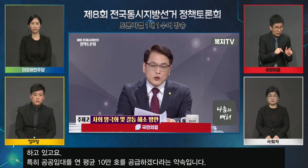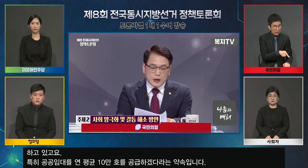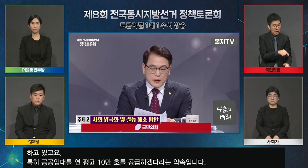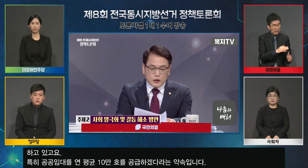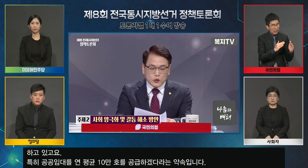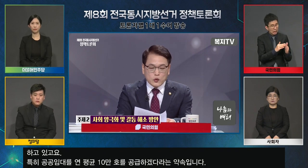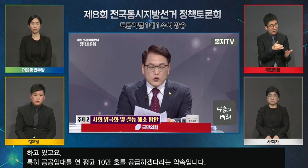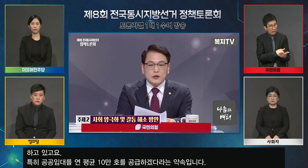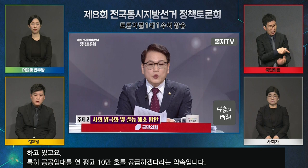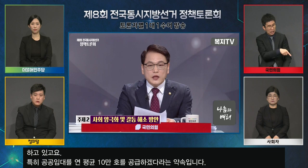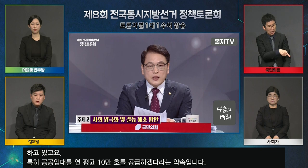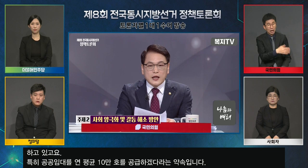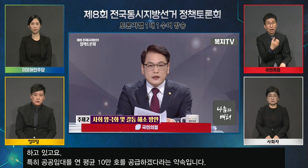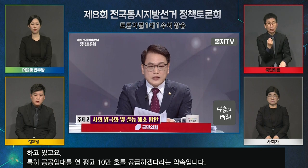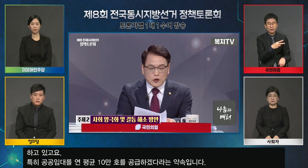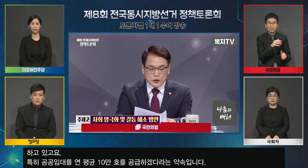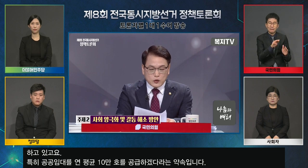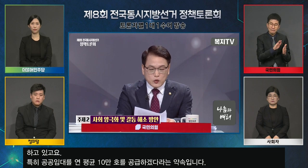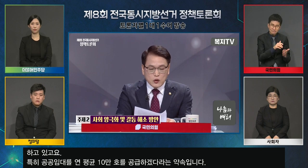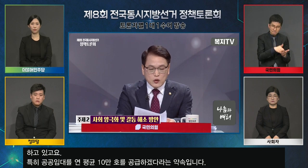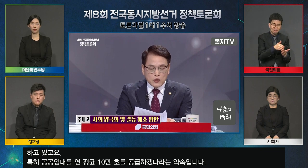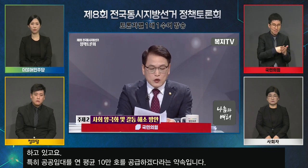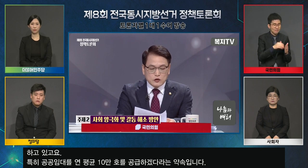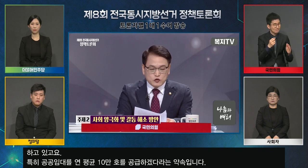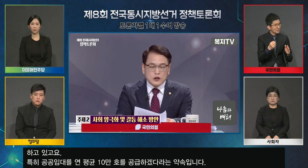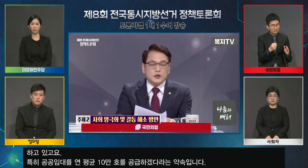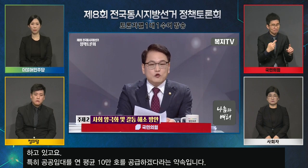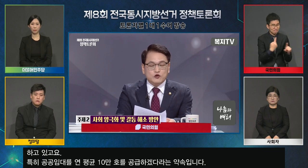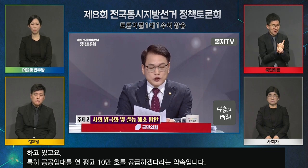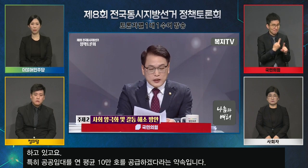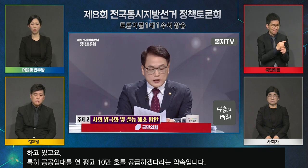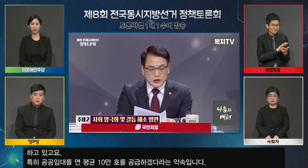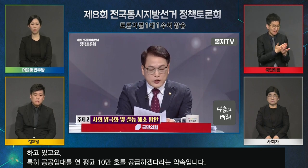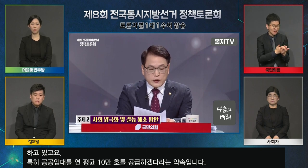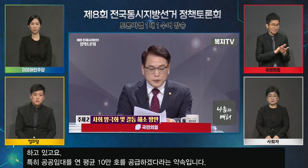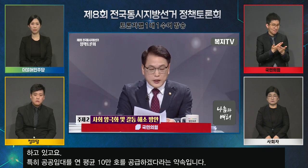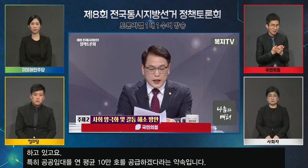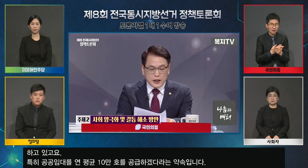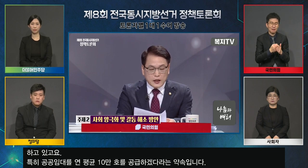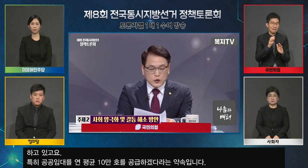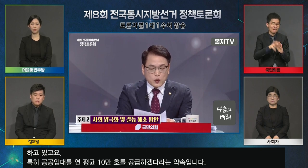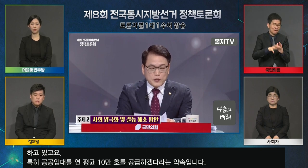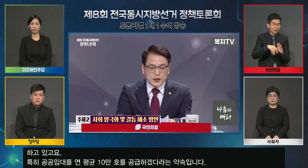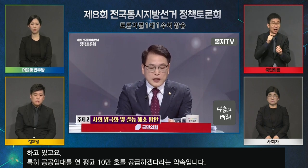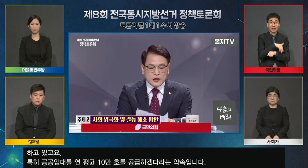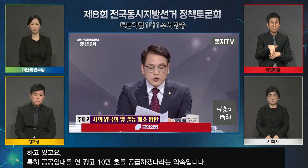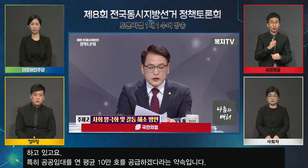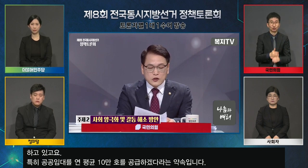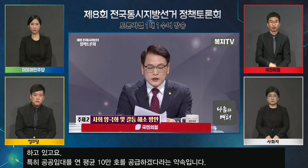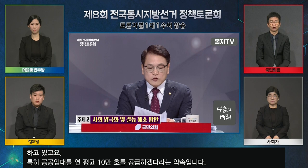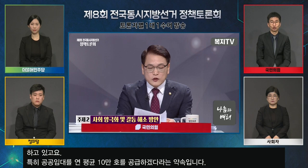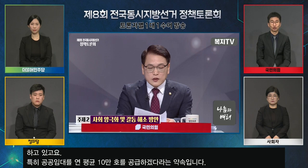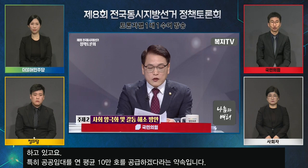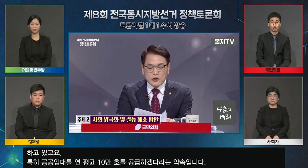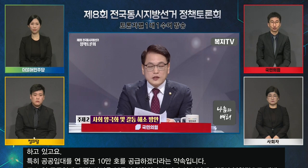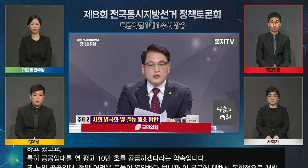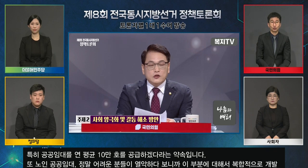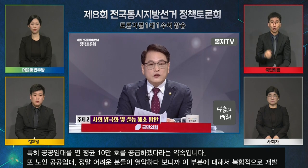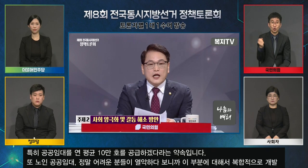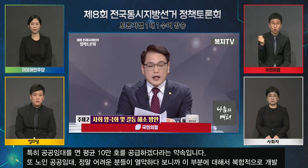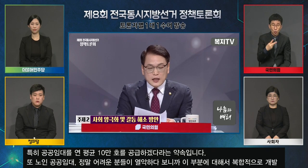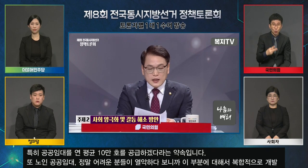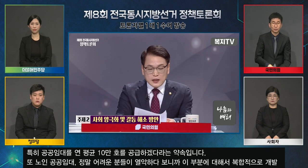복합적으로 개발하고 또 리모네일링하는 사업들도 중점적으로 추진할 계획입니다. 또 민간 혁신 성장을 위해서